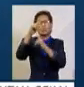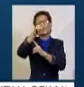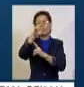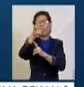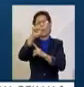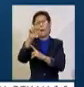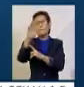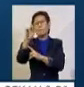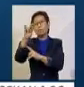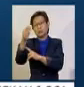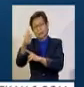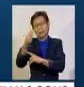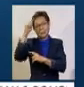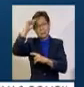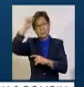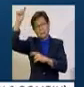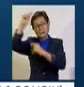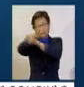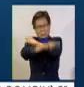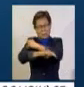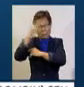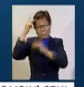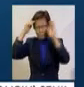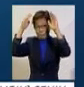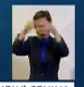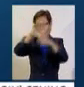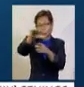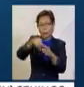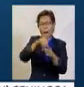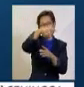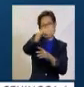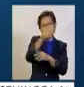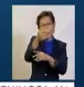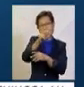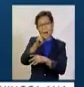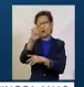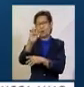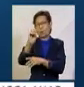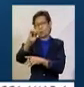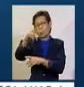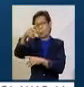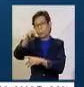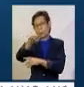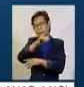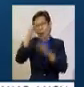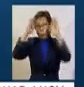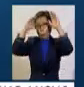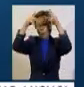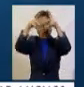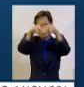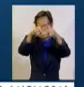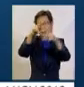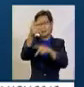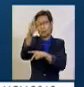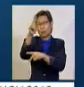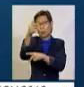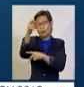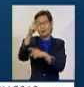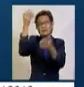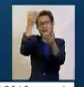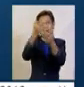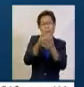Musang, negeri Terengganu dan juga negeri Pahang yang melibatkan daerah Pekan, Rumpin dan juga Kuantan. Dan amaran ini berkuat kuasa sehingga